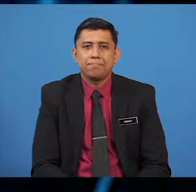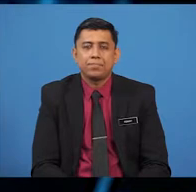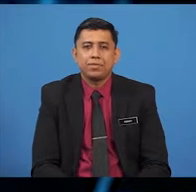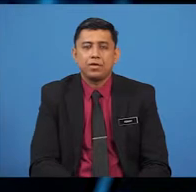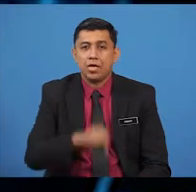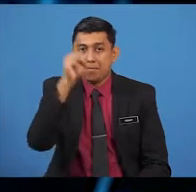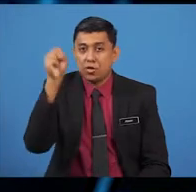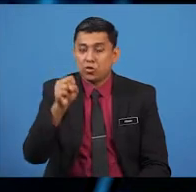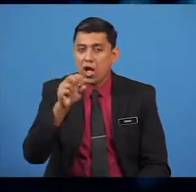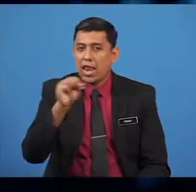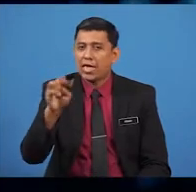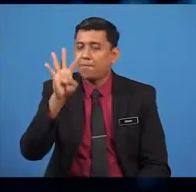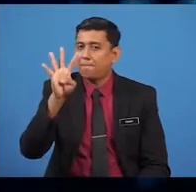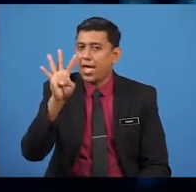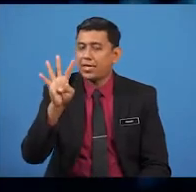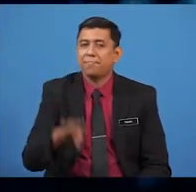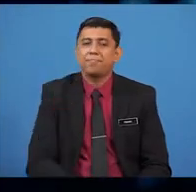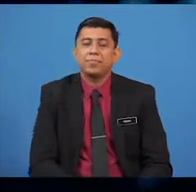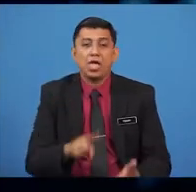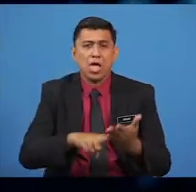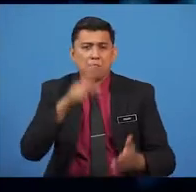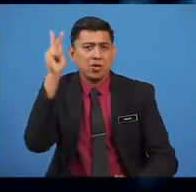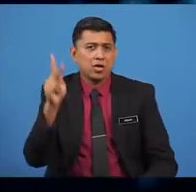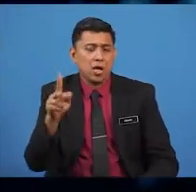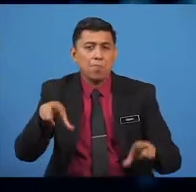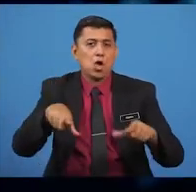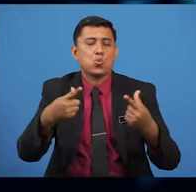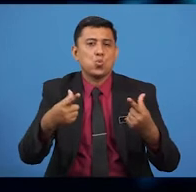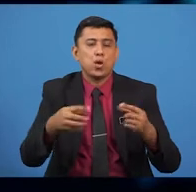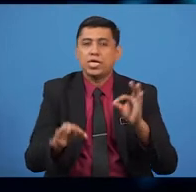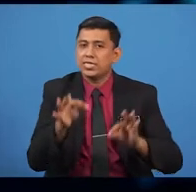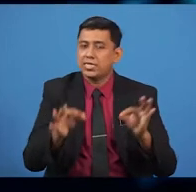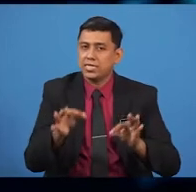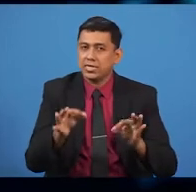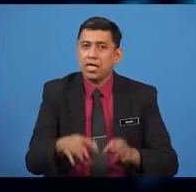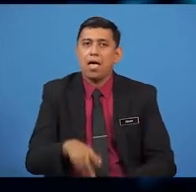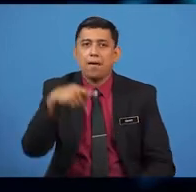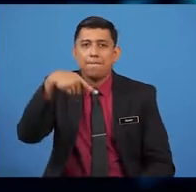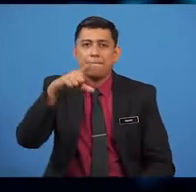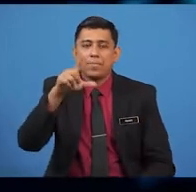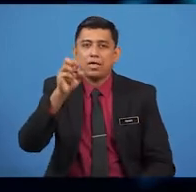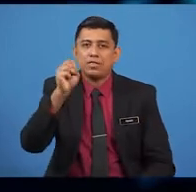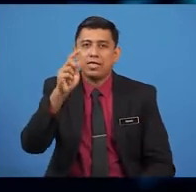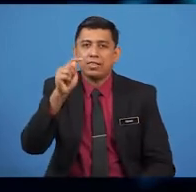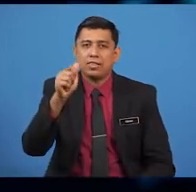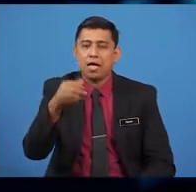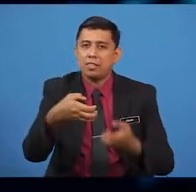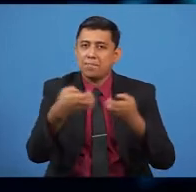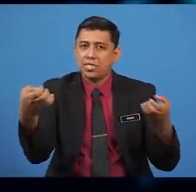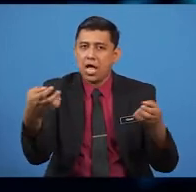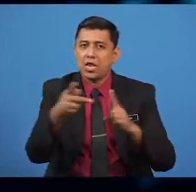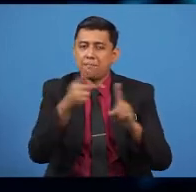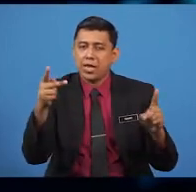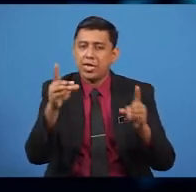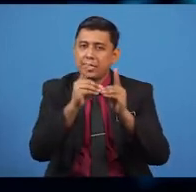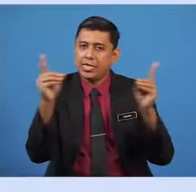Soalan keempat, apakah akan berlaku jika plasenta terpisah daripada